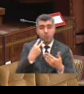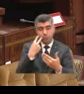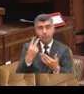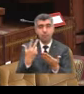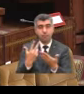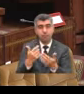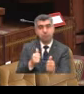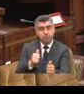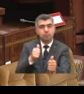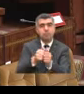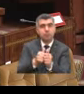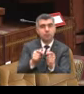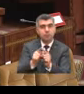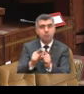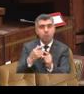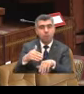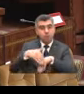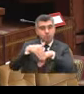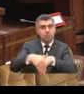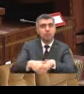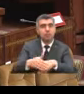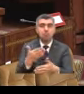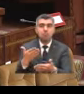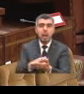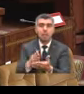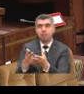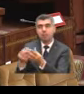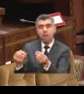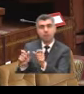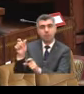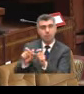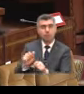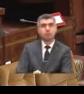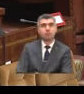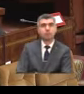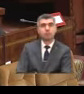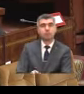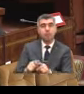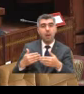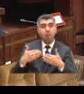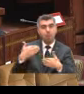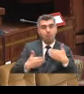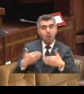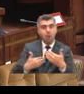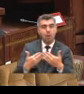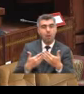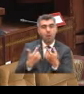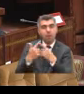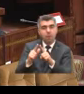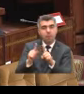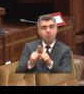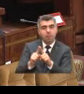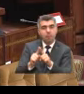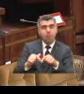اغتصابهم بجوار منازلهم ويدفنون بجوار منازلهم، هم معاقين ينتحرون من فوق البناية